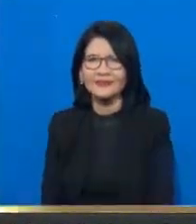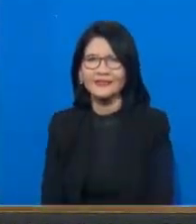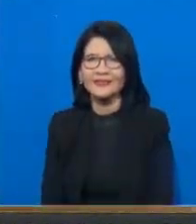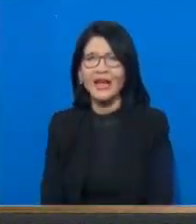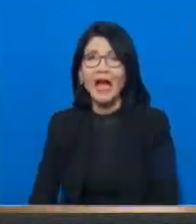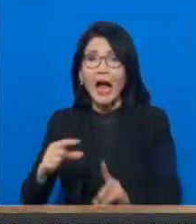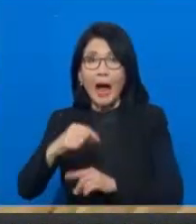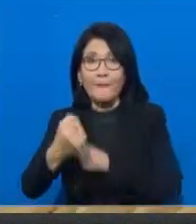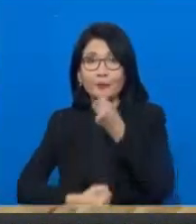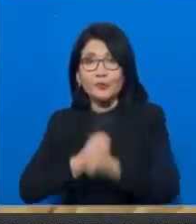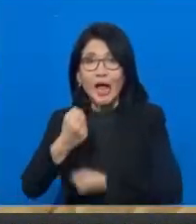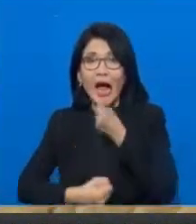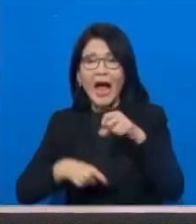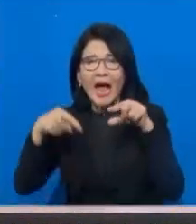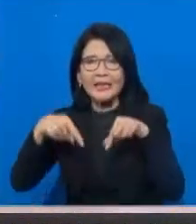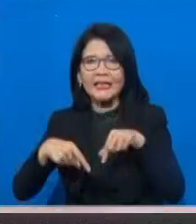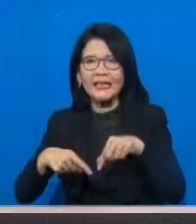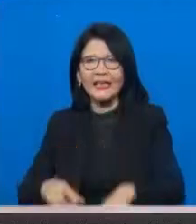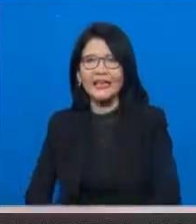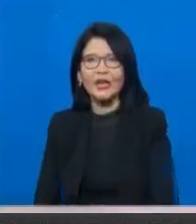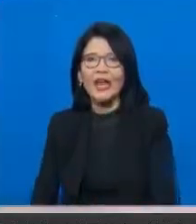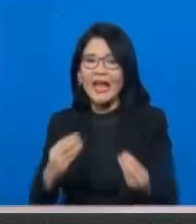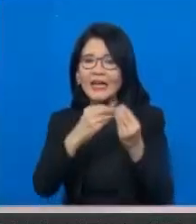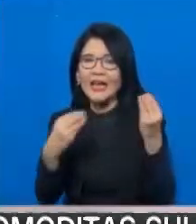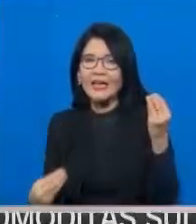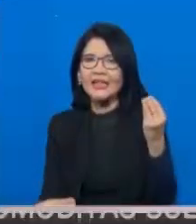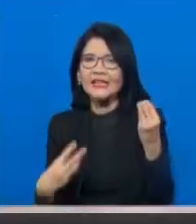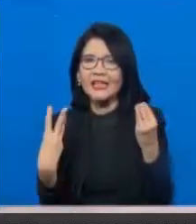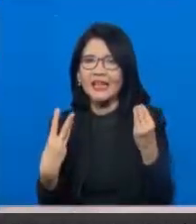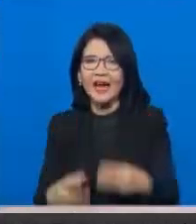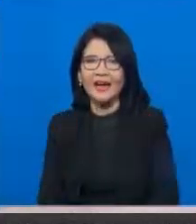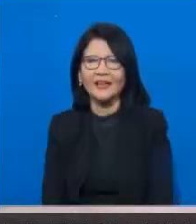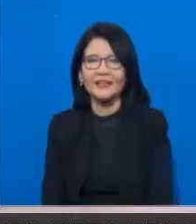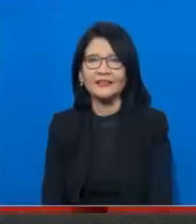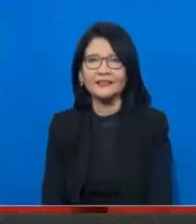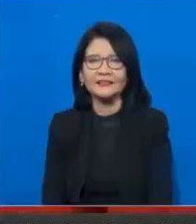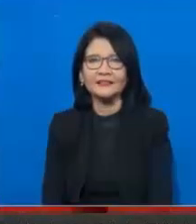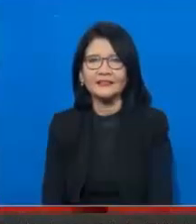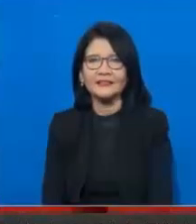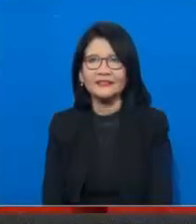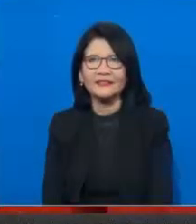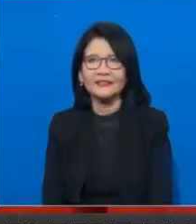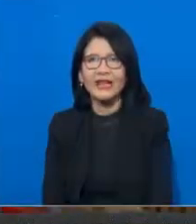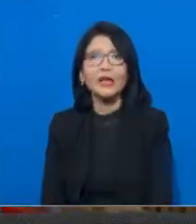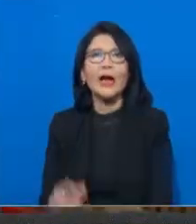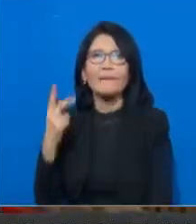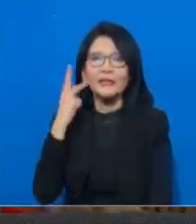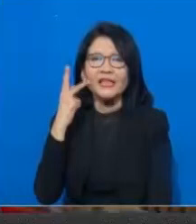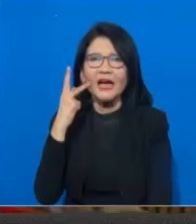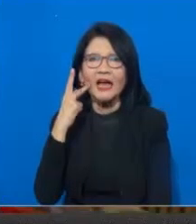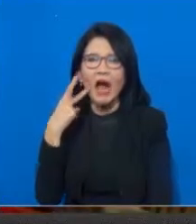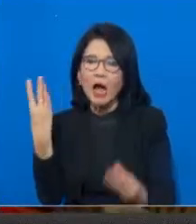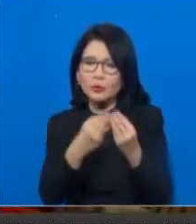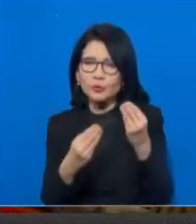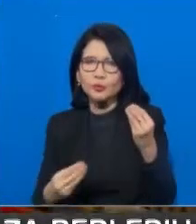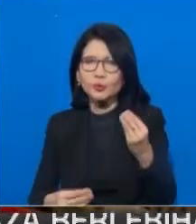Perusahaan misoa legendaris ini kini dikelola oleh generasi ketiga, Jeffrey Sutrisno. Bagi Jeffrey, menjaga tradisi yang diturunkan